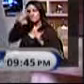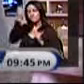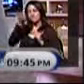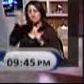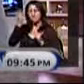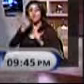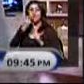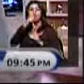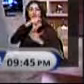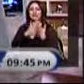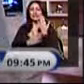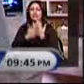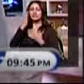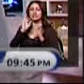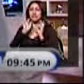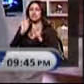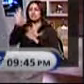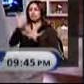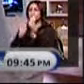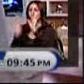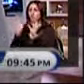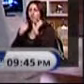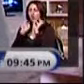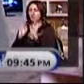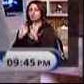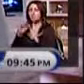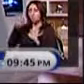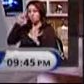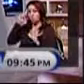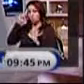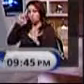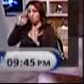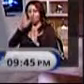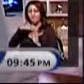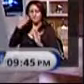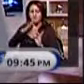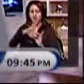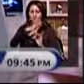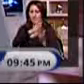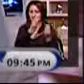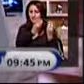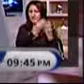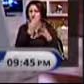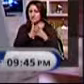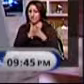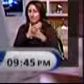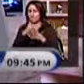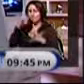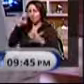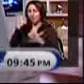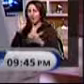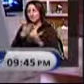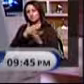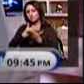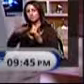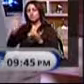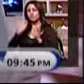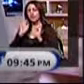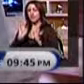الثوره غيرت النظام، شالت مبارك بدم كتير بالاف الشهداء عشان يجي ناس